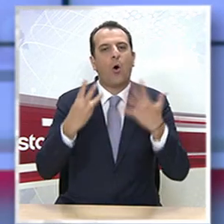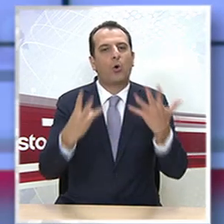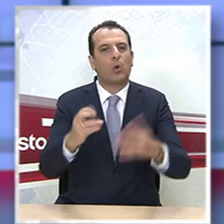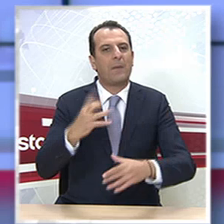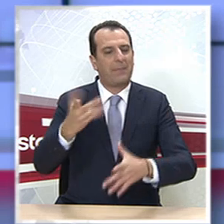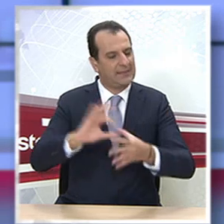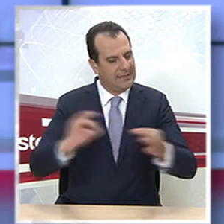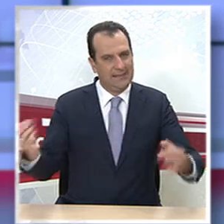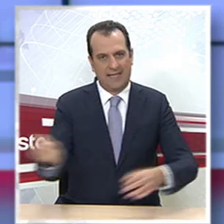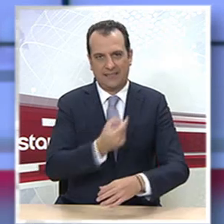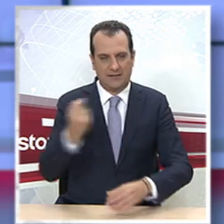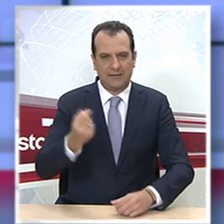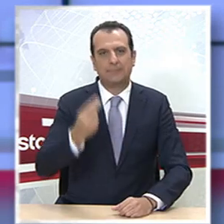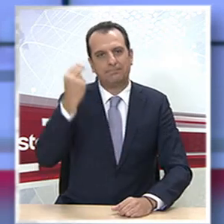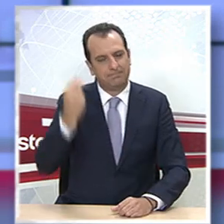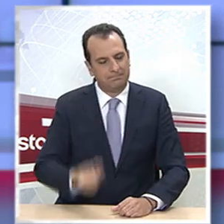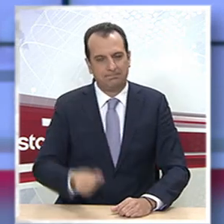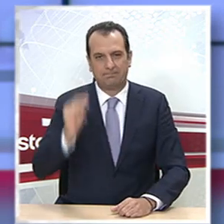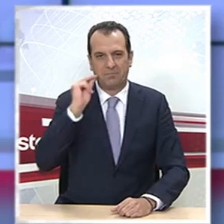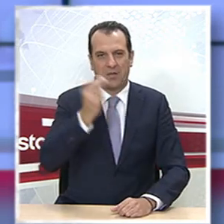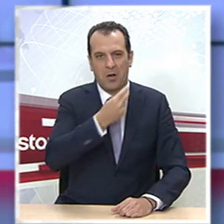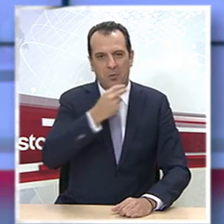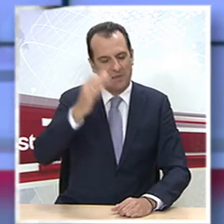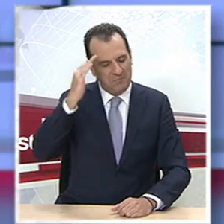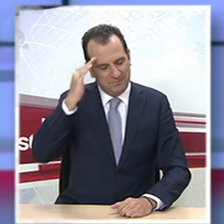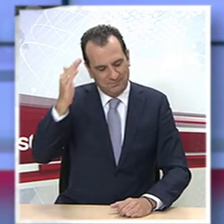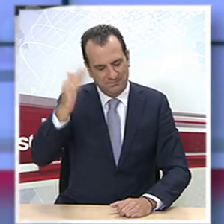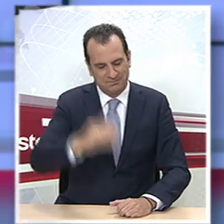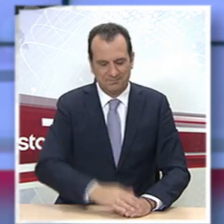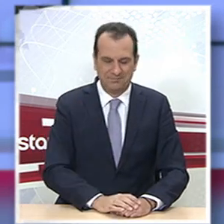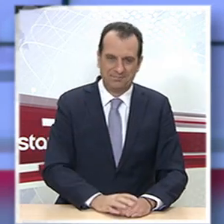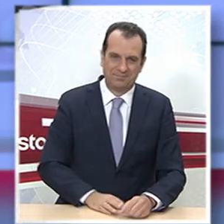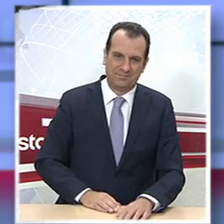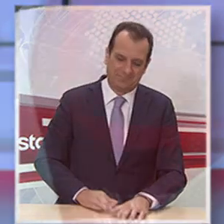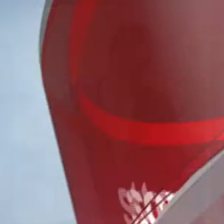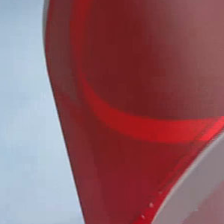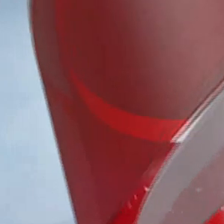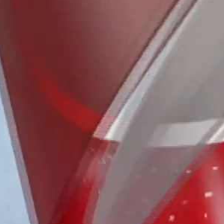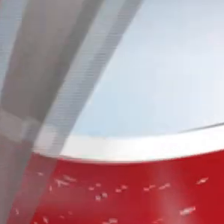του Star. Εμείς θα είμαστε και πάλι μαζί στο κεντρικό δελτίο ειδήσεων του Star στις 8 παρα 5. Καλό σας απόγευμα.